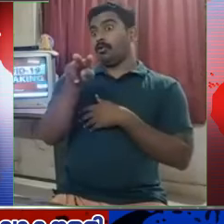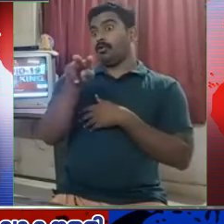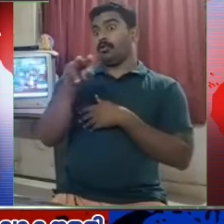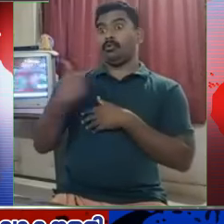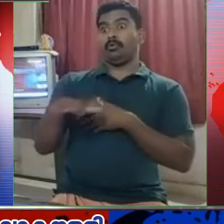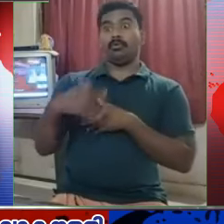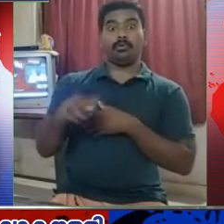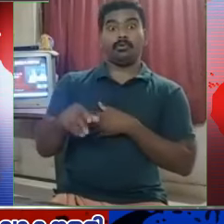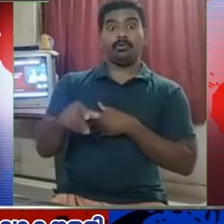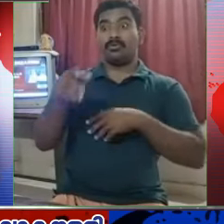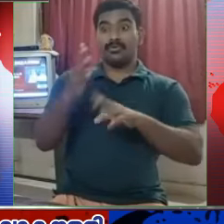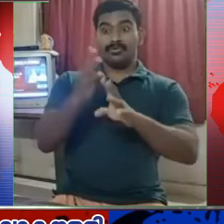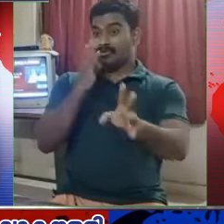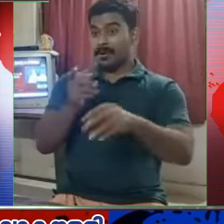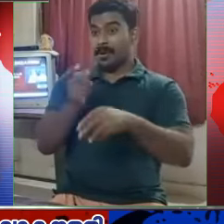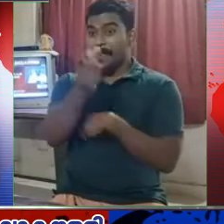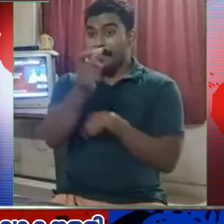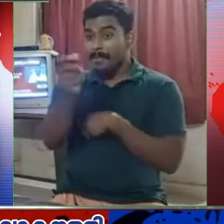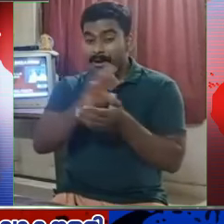ഈ പ്രതിസന്ധി ഘട്ടത്തിലും